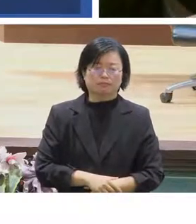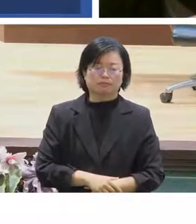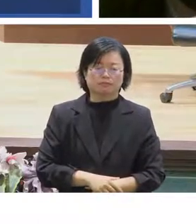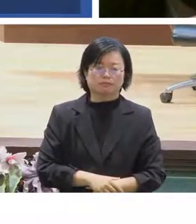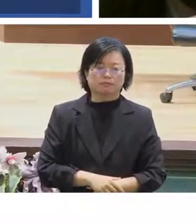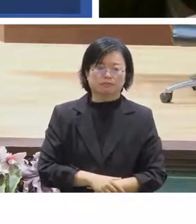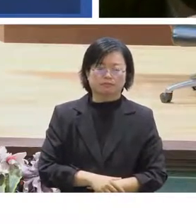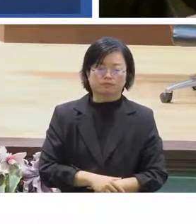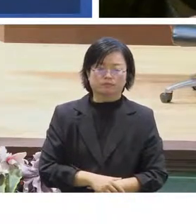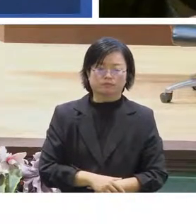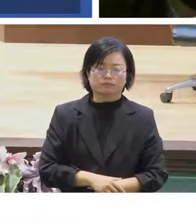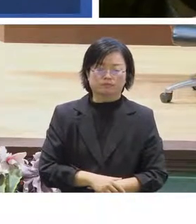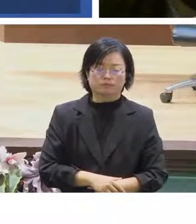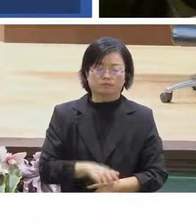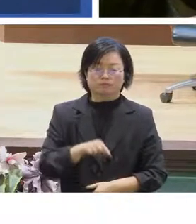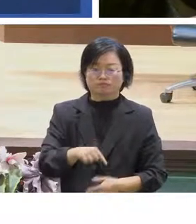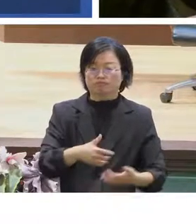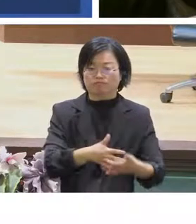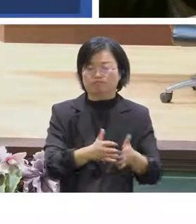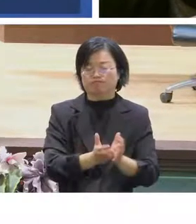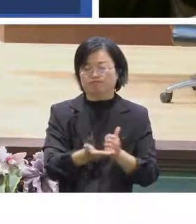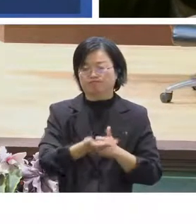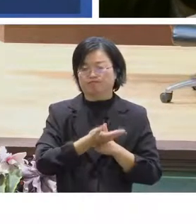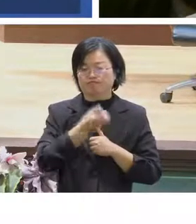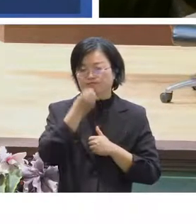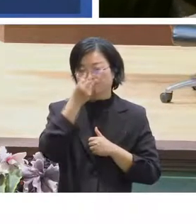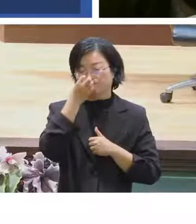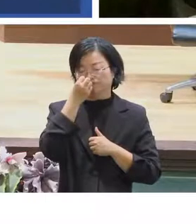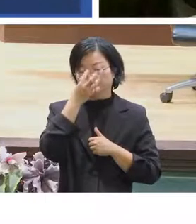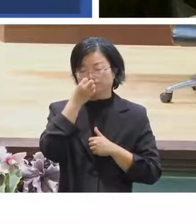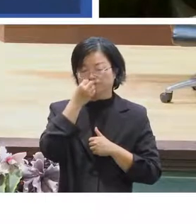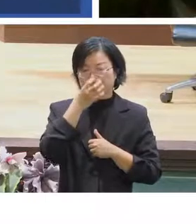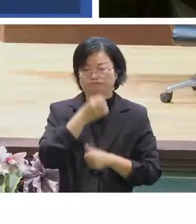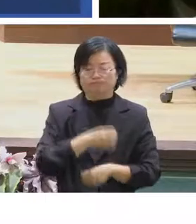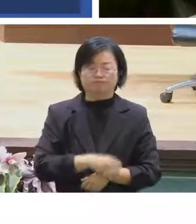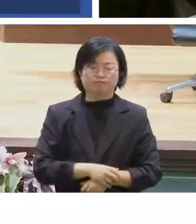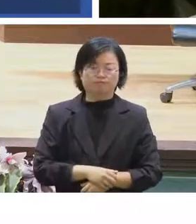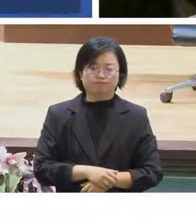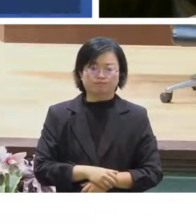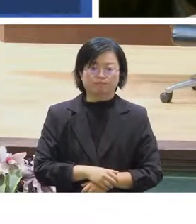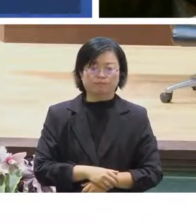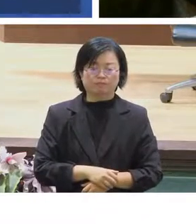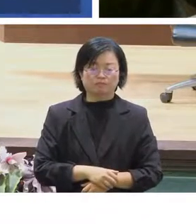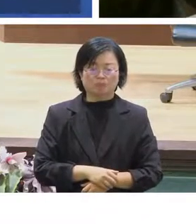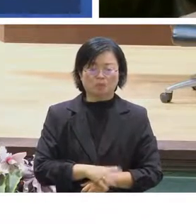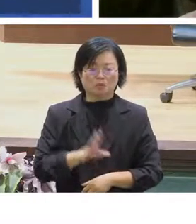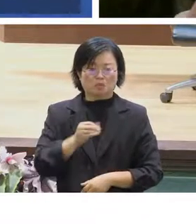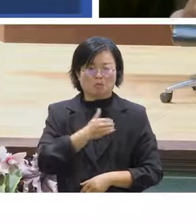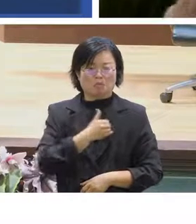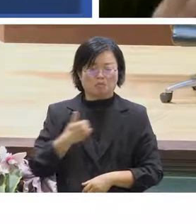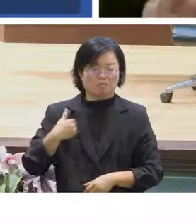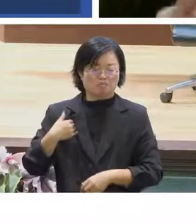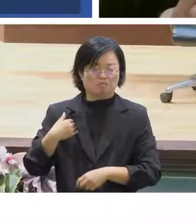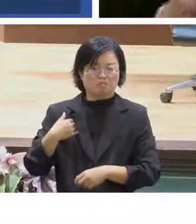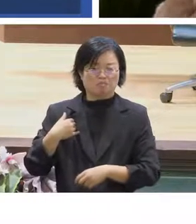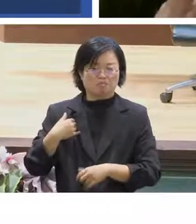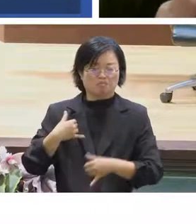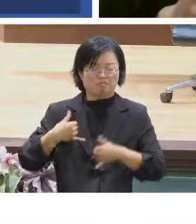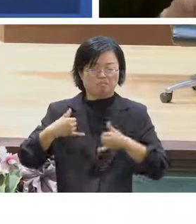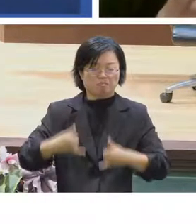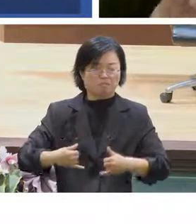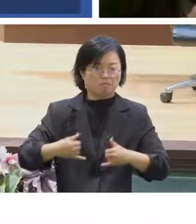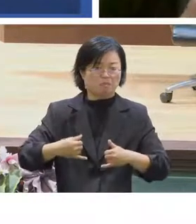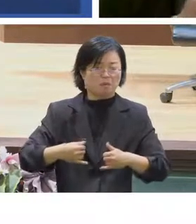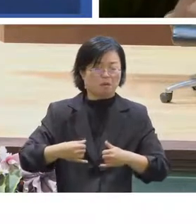分让我们香港的一些 business registration可不可能做到一个 database 的一个，就